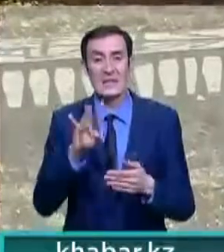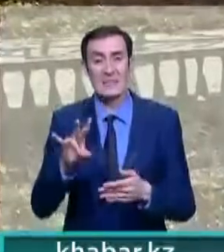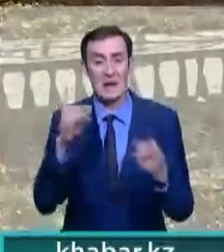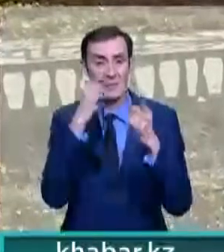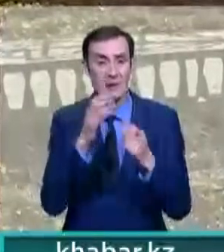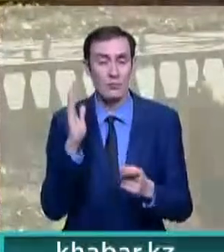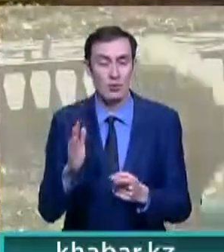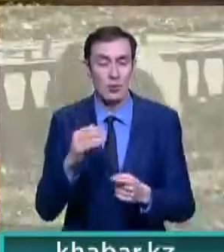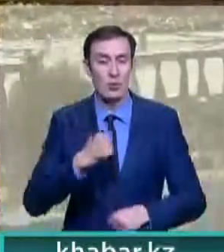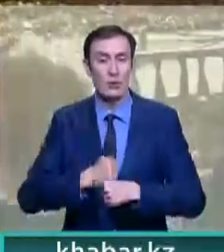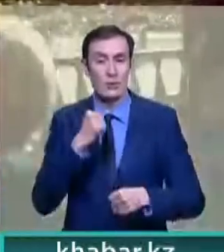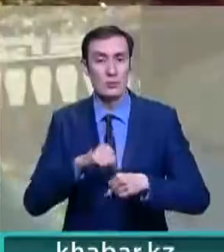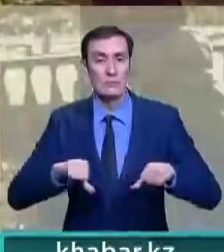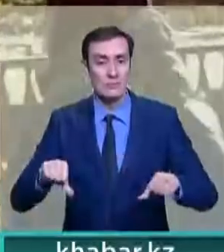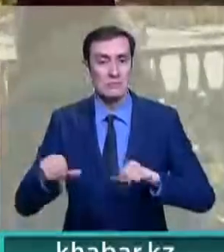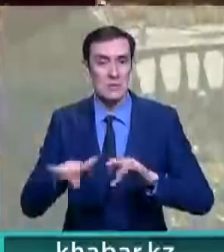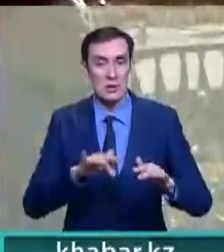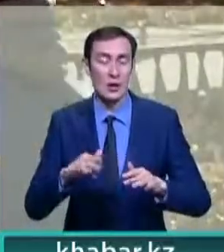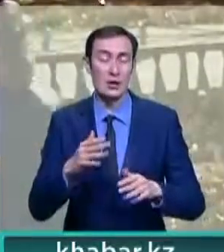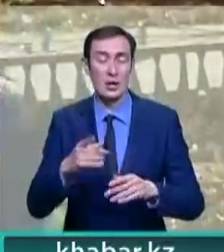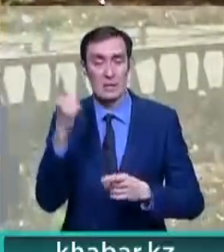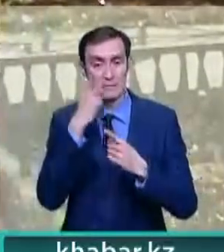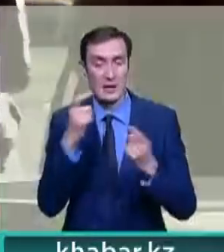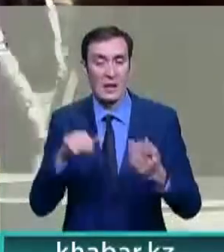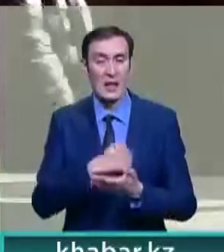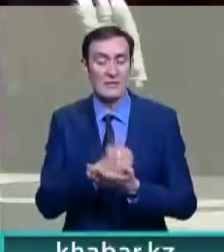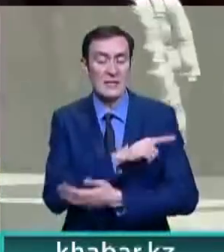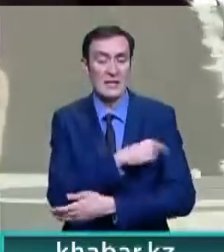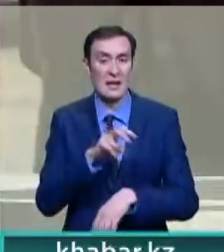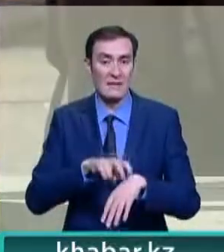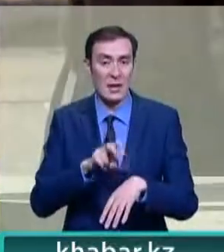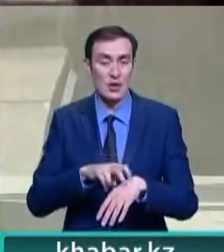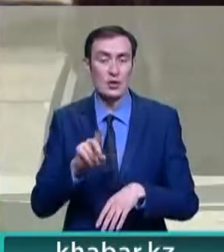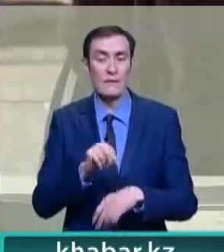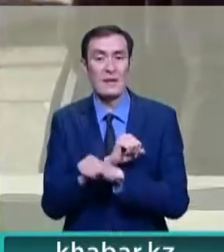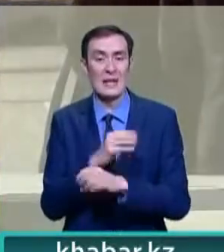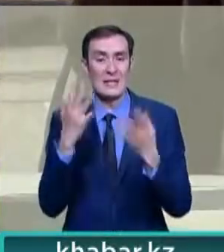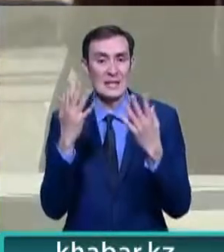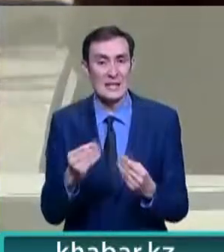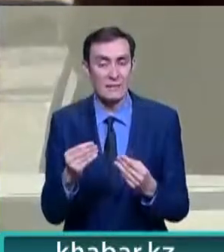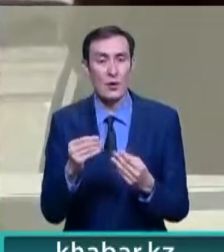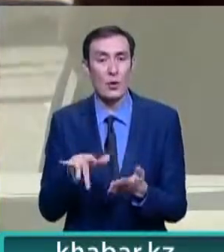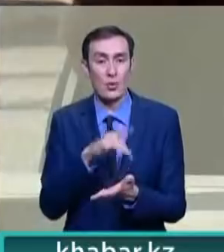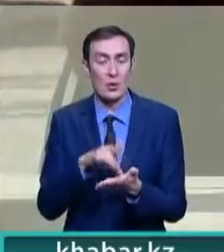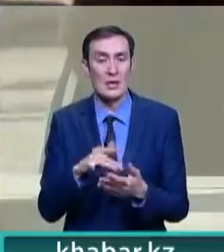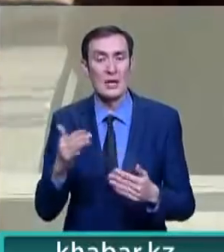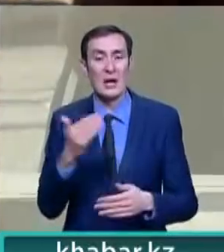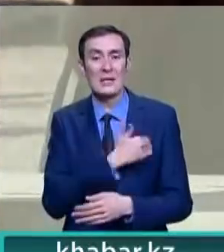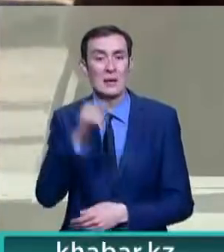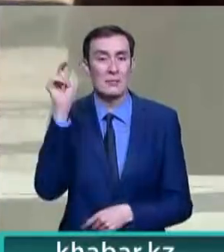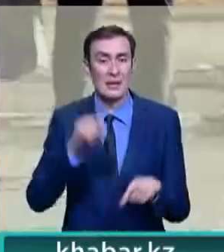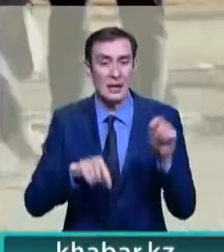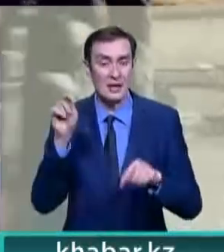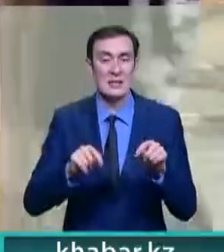объявлено об усилении ограничительных мер. Как объясняет главный санитарный врач области, в выходные дни в областной центр стремятся сельские